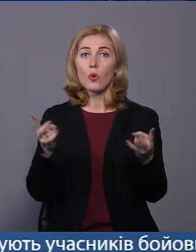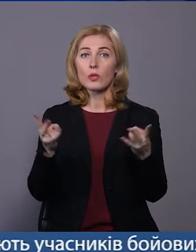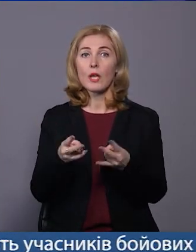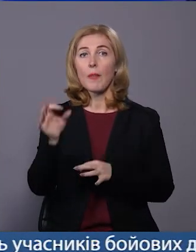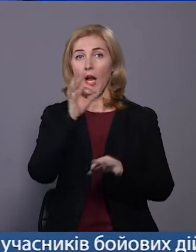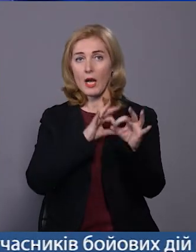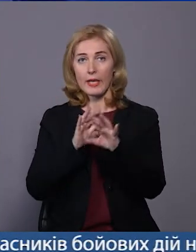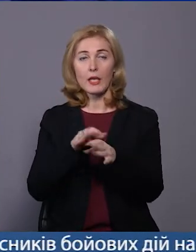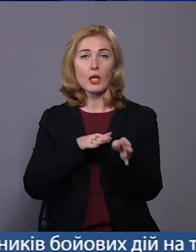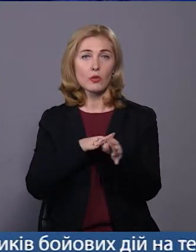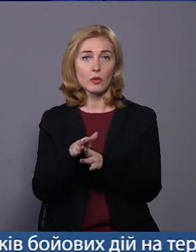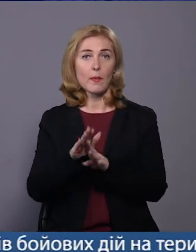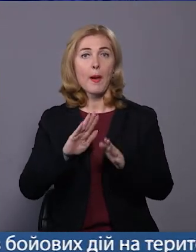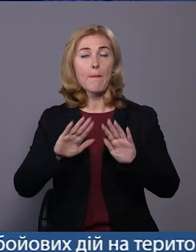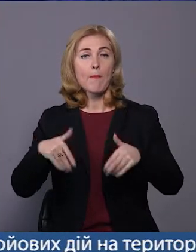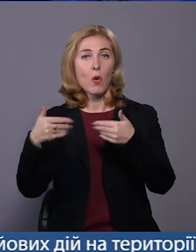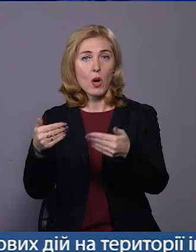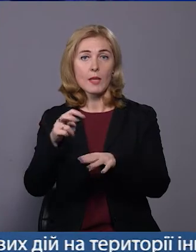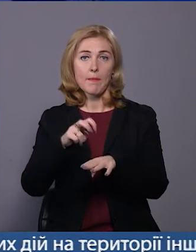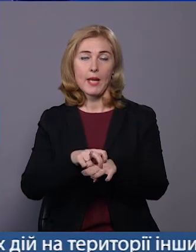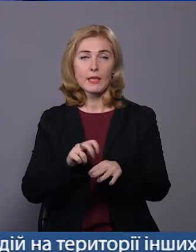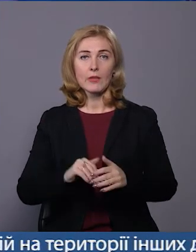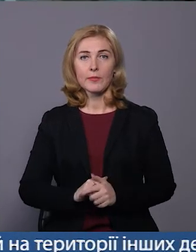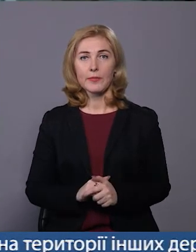ліки та дотримуватись порад медиків.